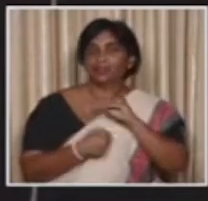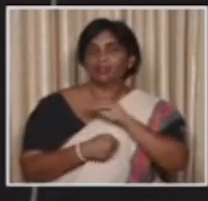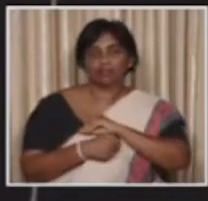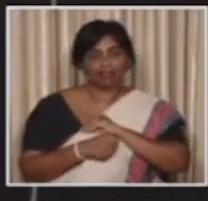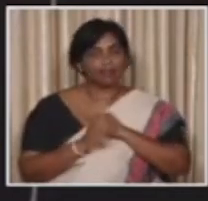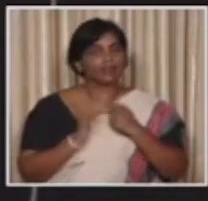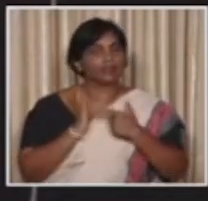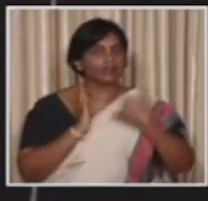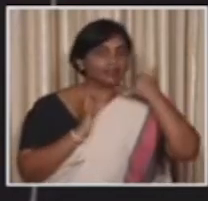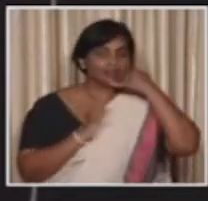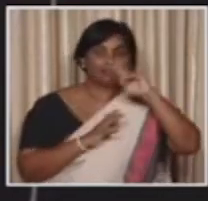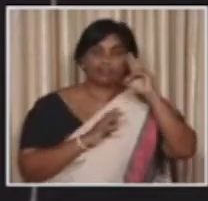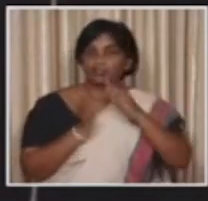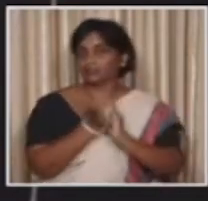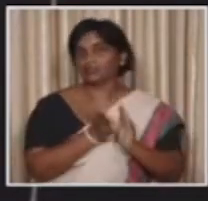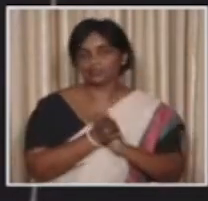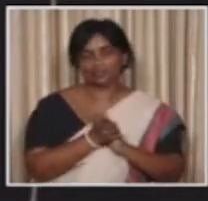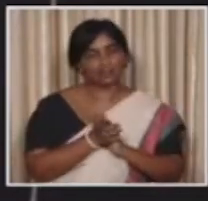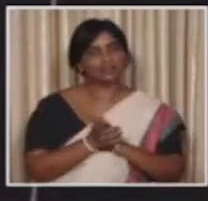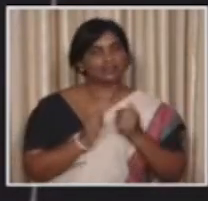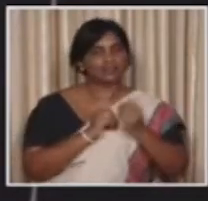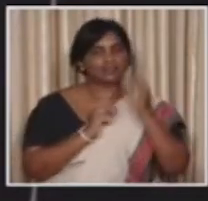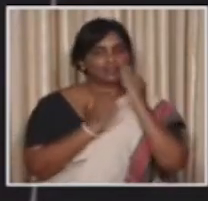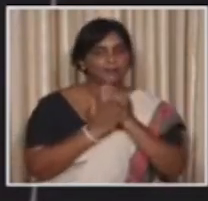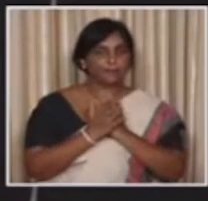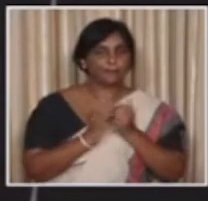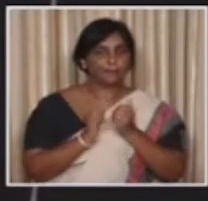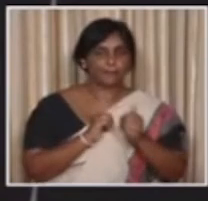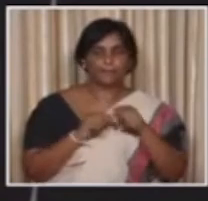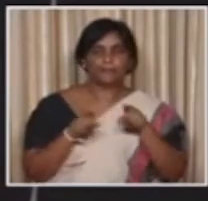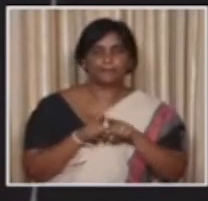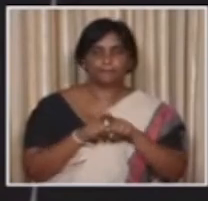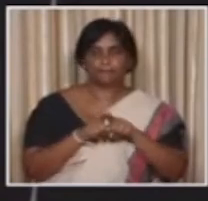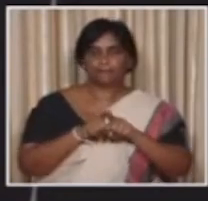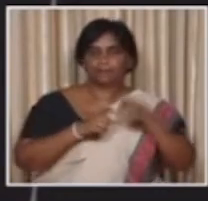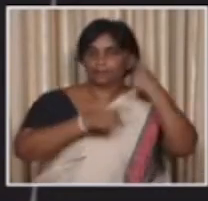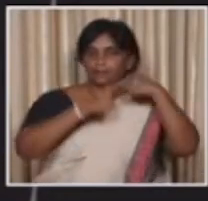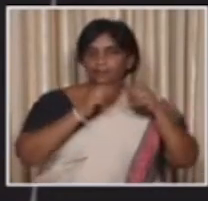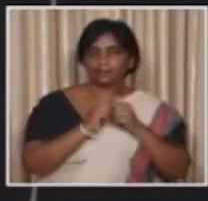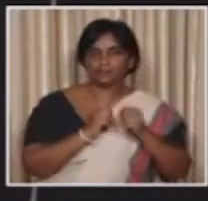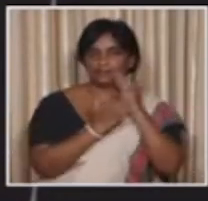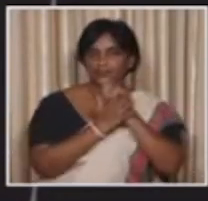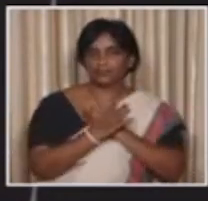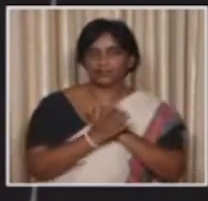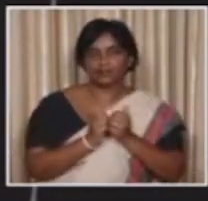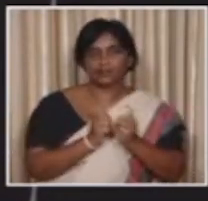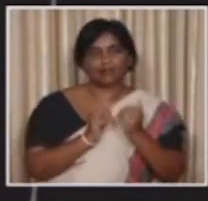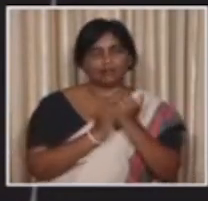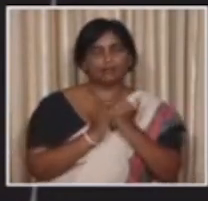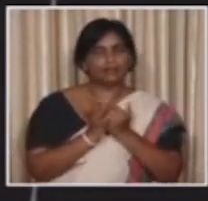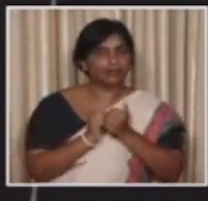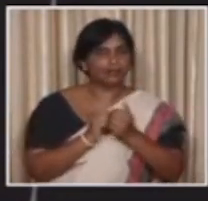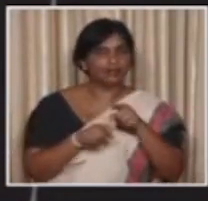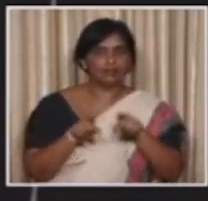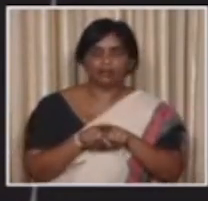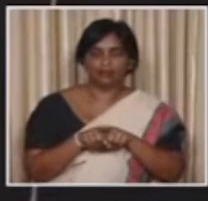සහ ටෙලිකොම් එකෙන් වෙන සර්විස් එක ගත්තාම ඉතින් ඒ නිසා මේ පාඩු ලබන ආයතන ආණ්ඩු දිගින් දිගටම නඩත්තු කරන්න බෑ. මං